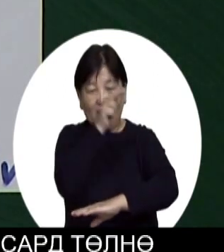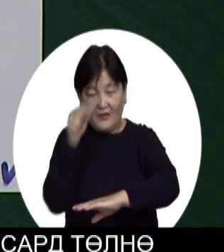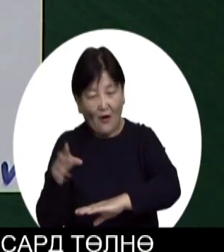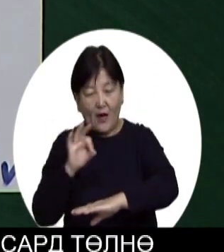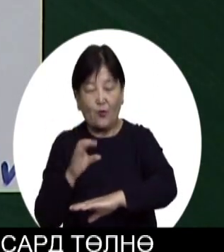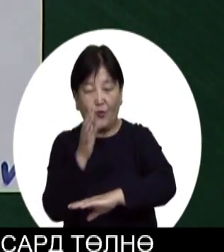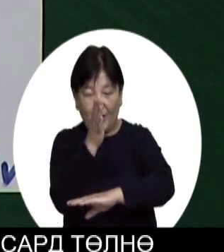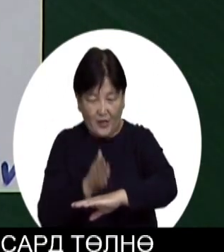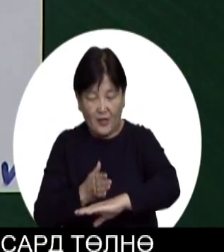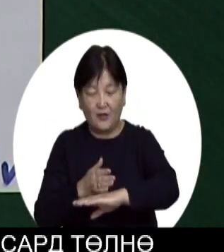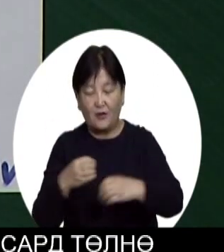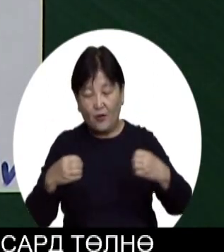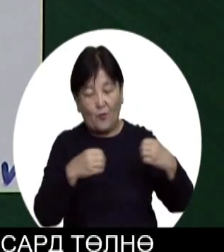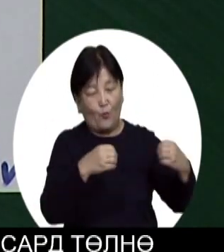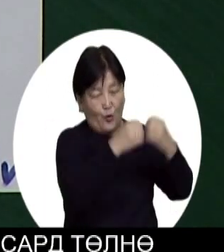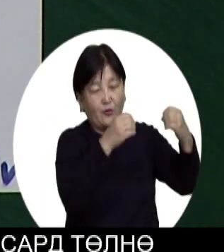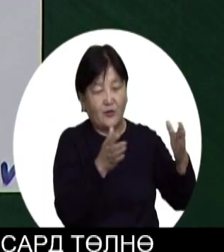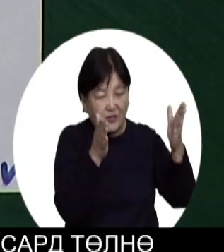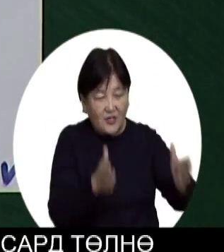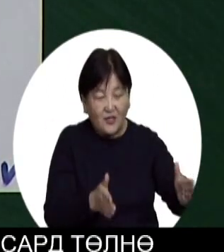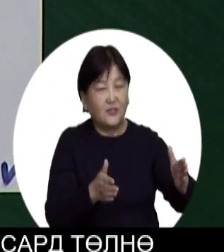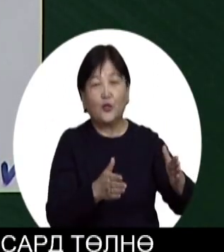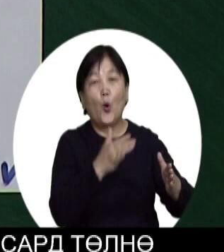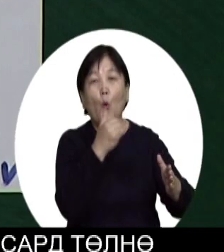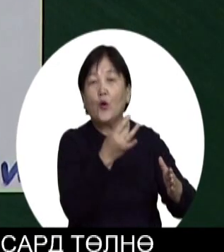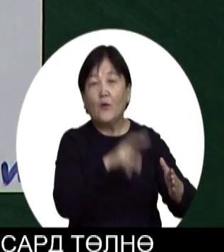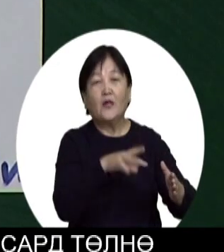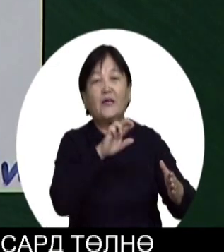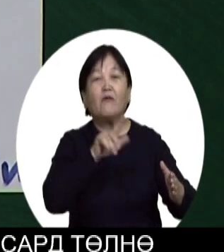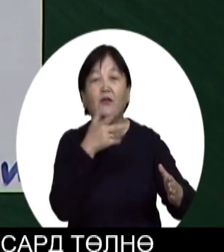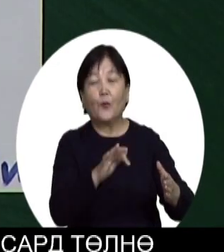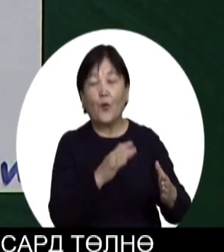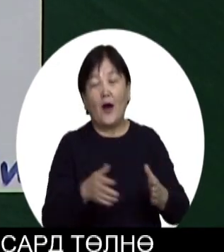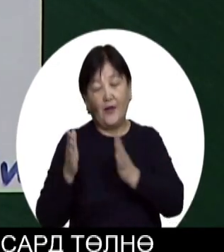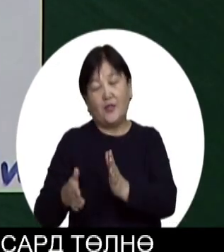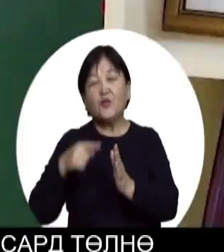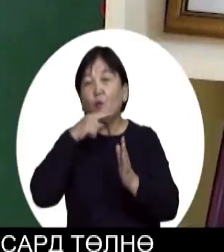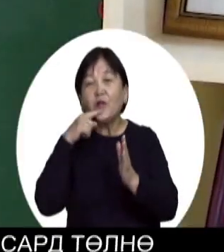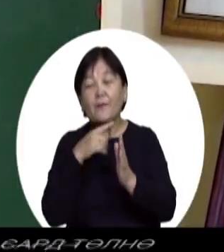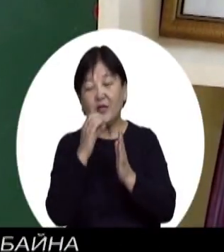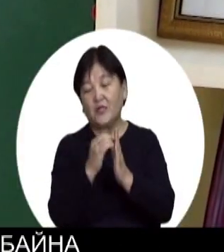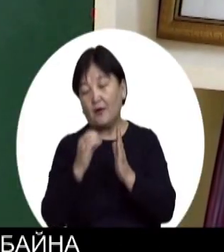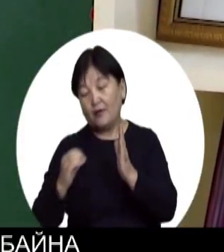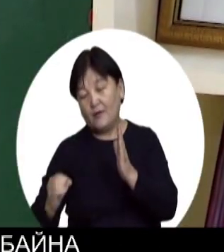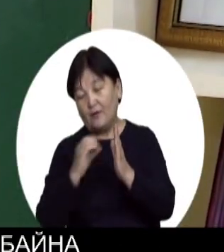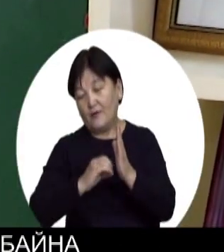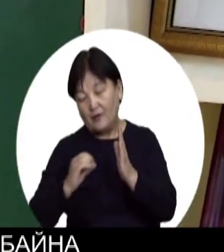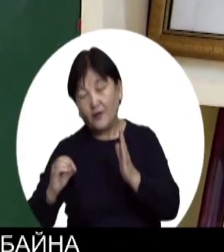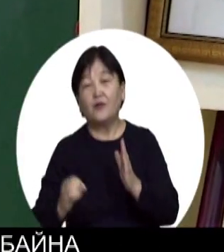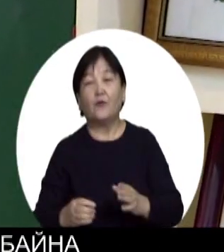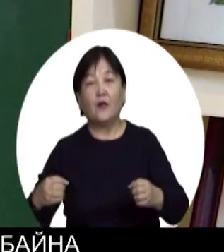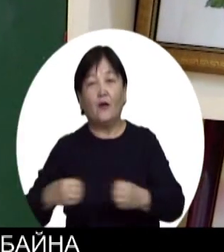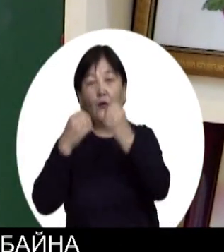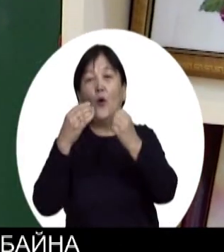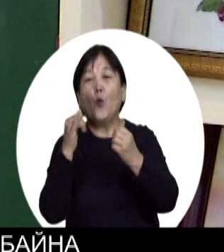хооронд мөргөлдөлт болоход урвал явагдахгүй гэсэн. За одоо яг энэ дээрээ нэгдүгээр туршилт